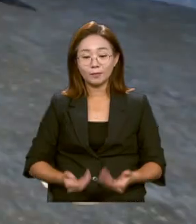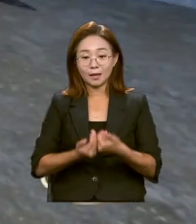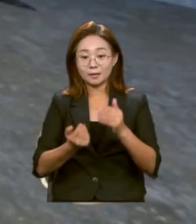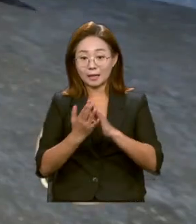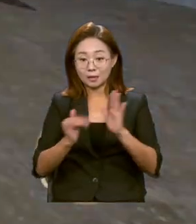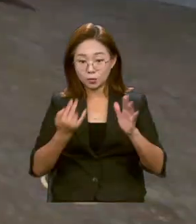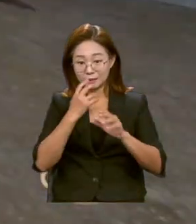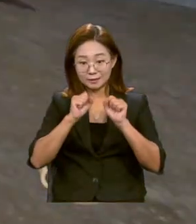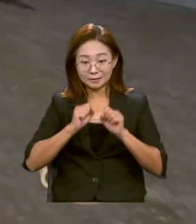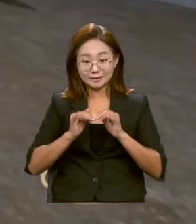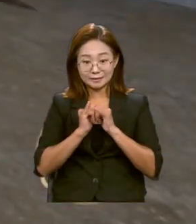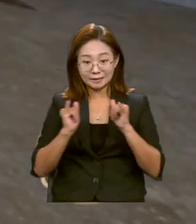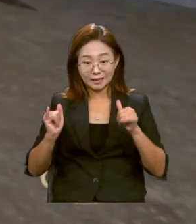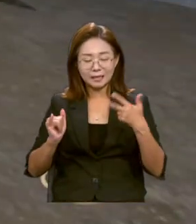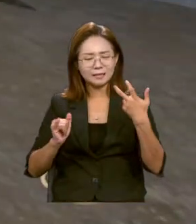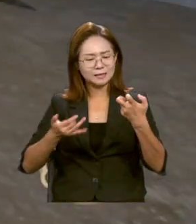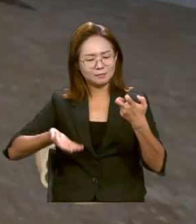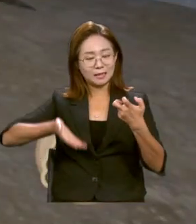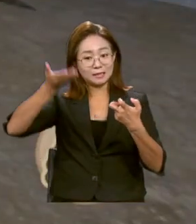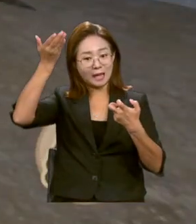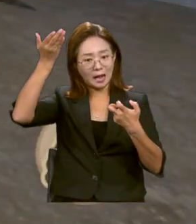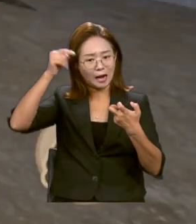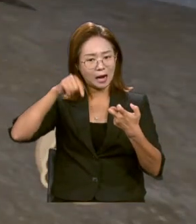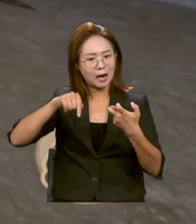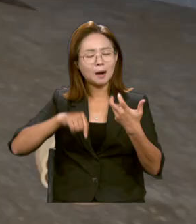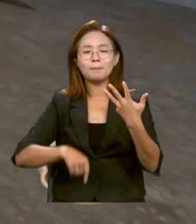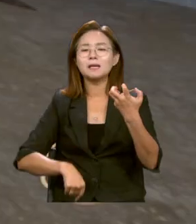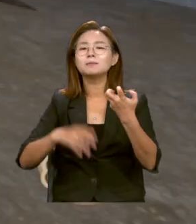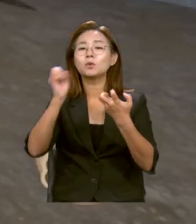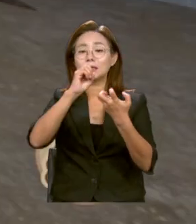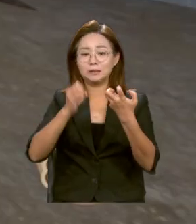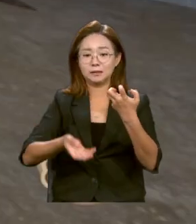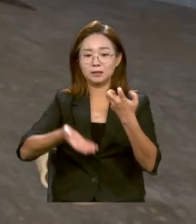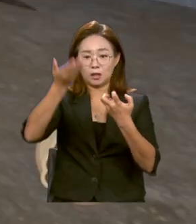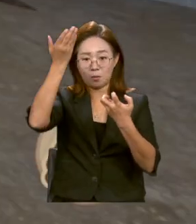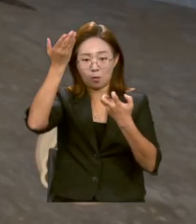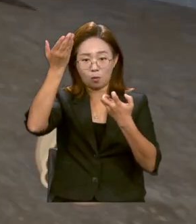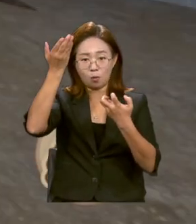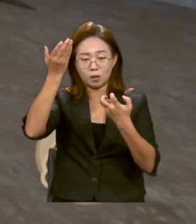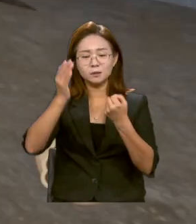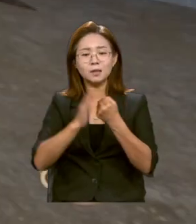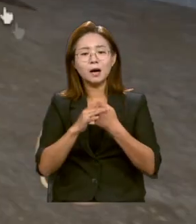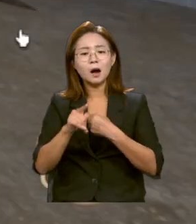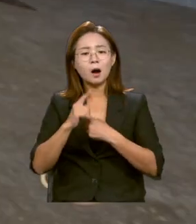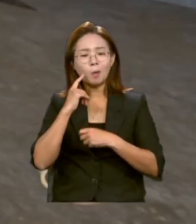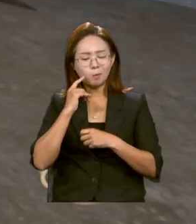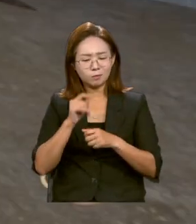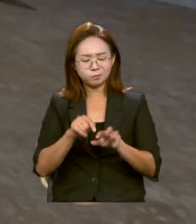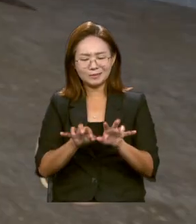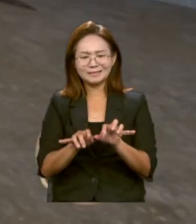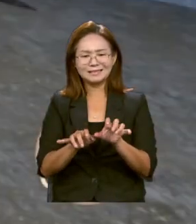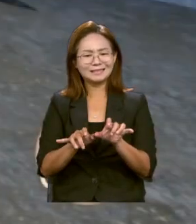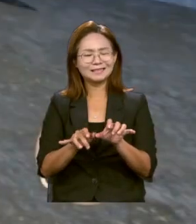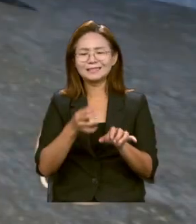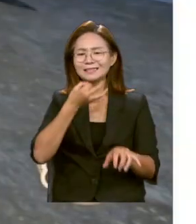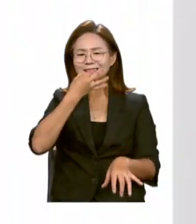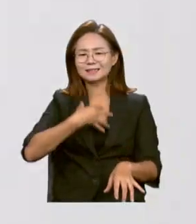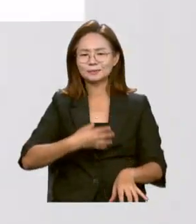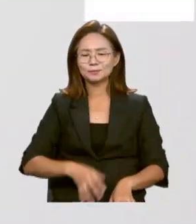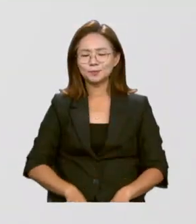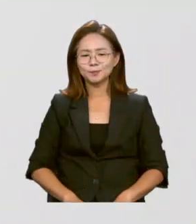가족 생존자 가운데 70대 이상 연령대가 80% 훌쩍 넘다 보니 조작도 쉽지 않아